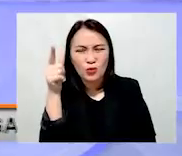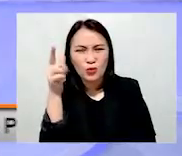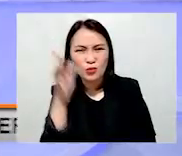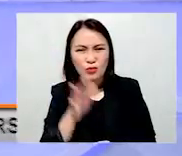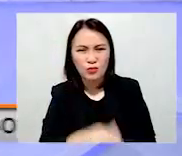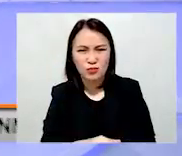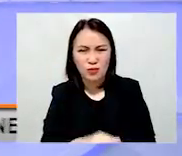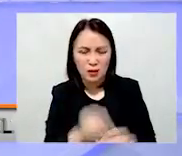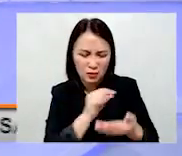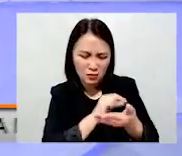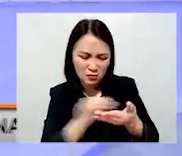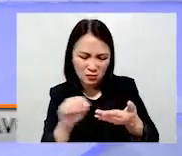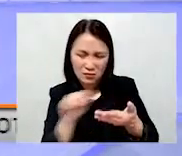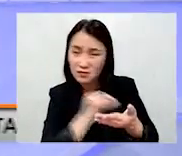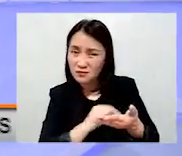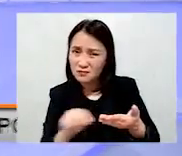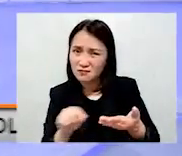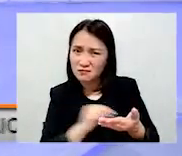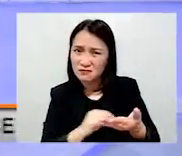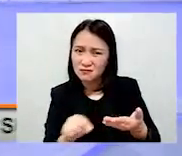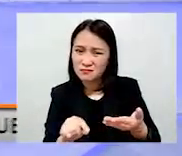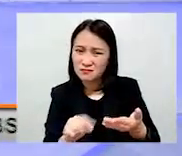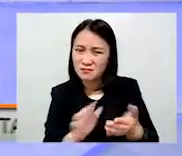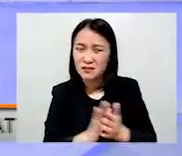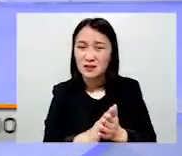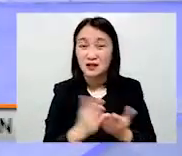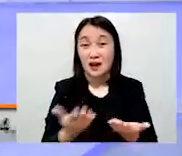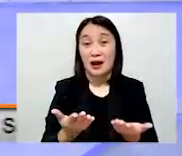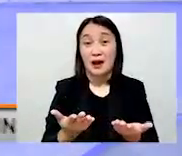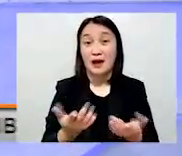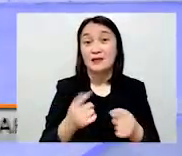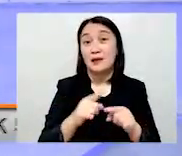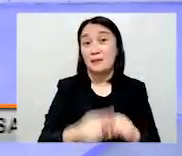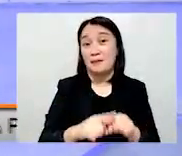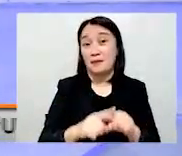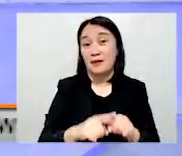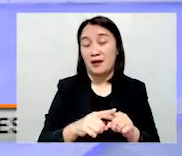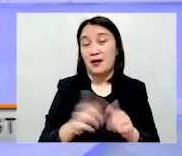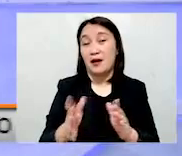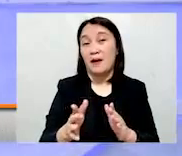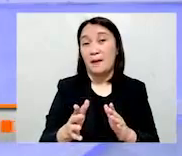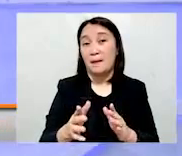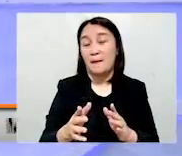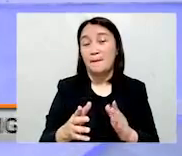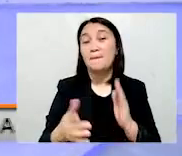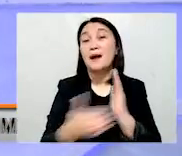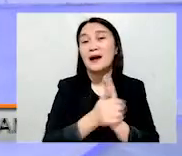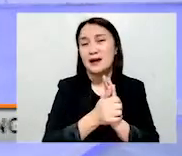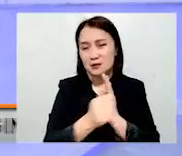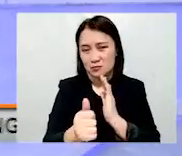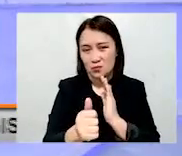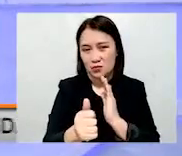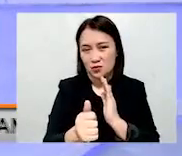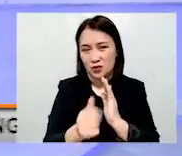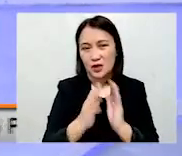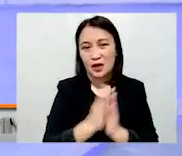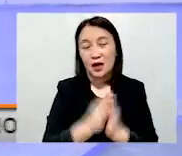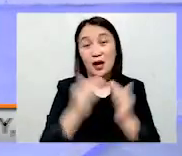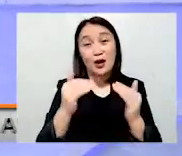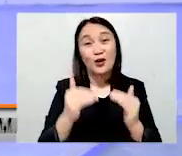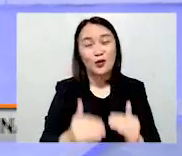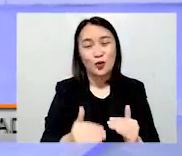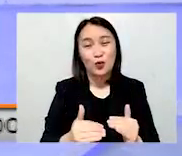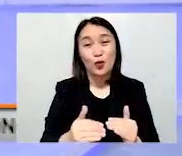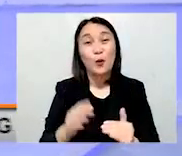linya sa ating writing papers? Ayon po kasi sa publishing experts, mas mababa ang contrast ng kulay ng